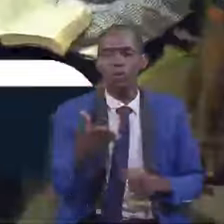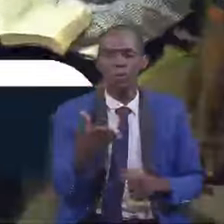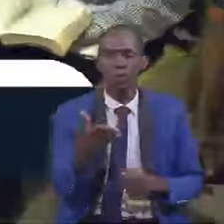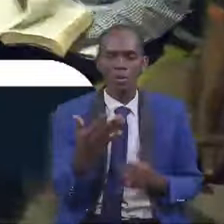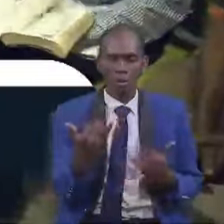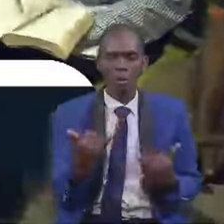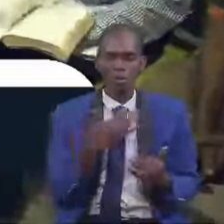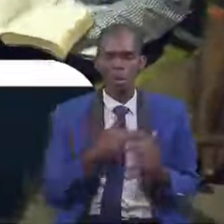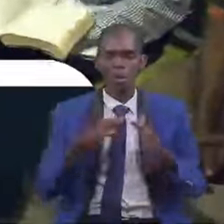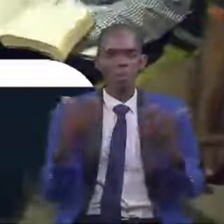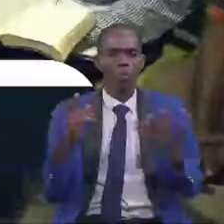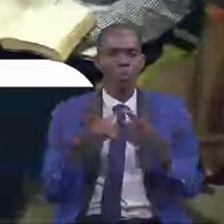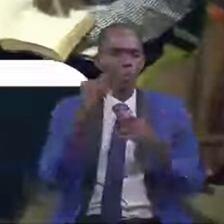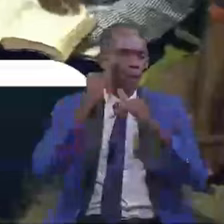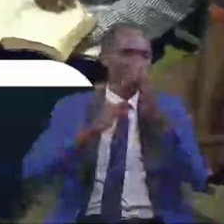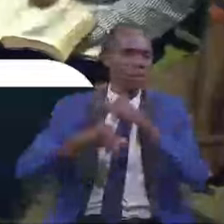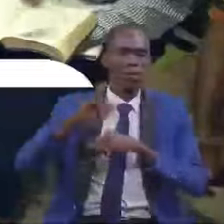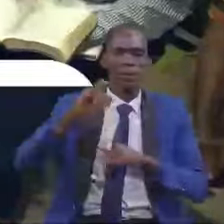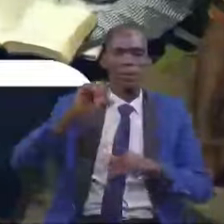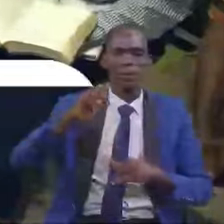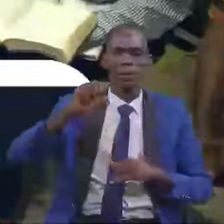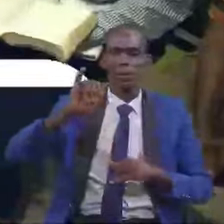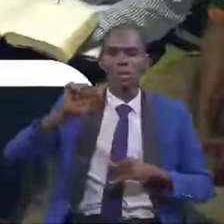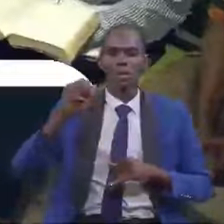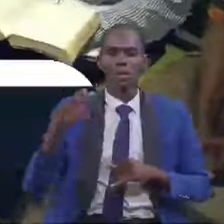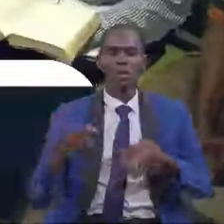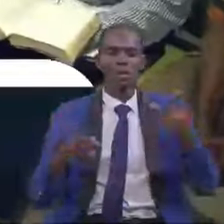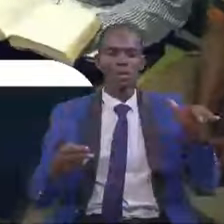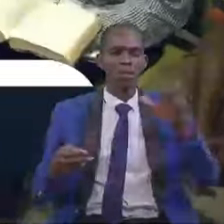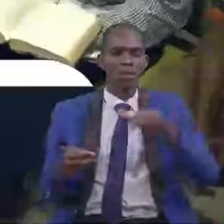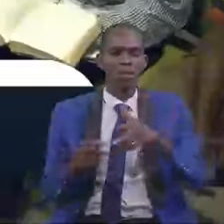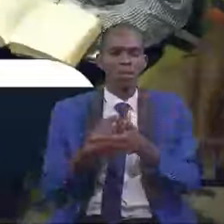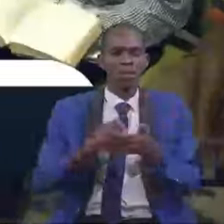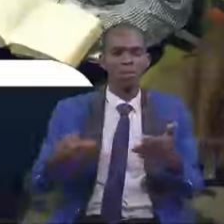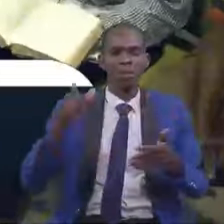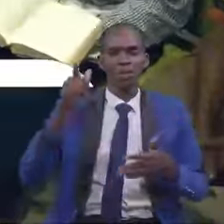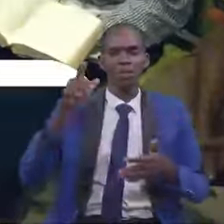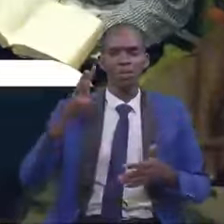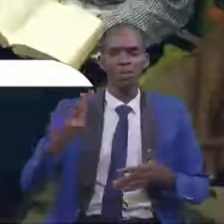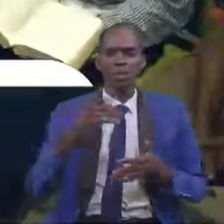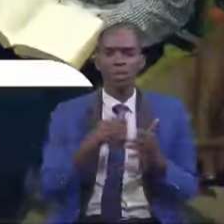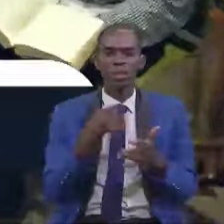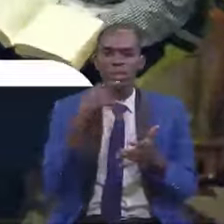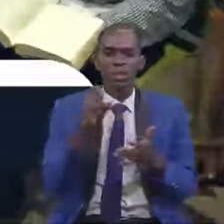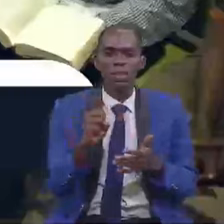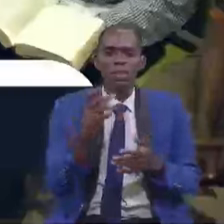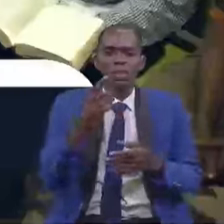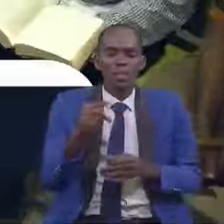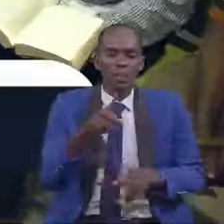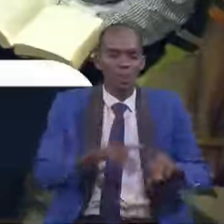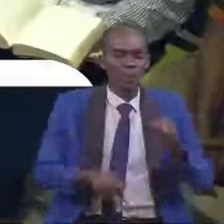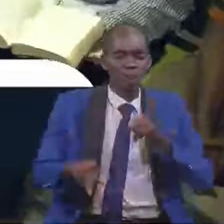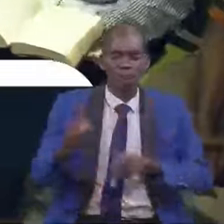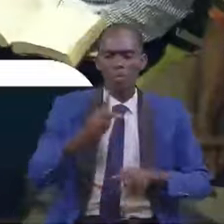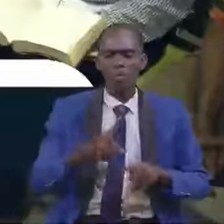Ésaïe 33? Ésaïe 33, verset 24. Ésaïe 33, verset 24. Soulignez cela. Aucun